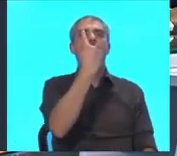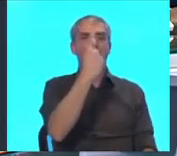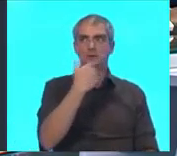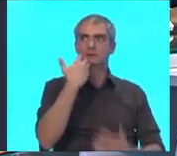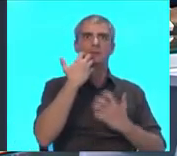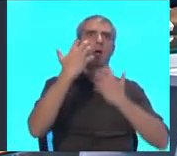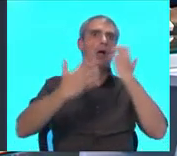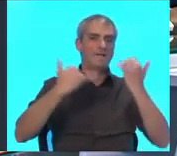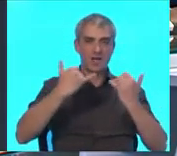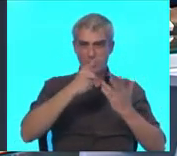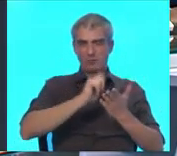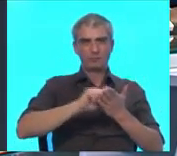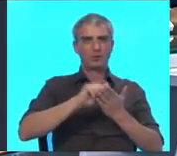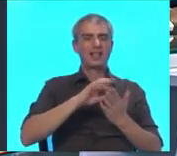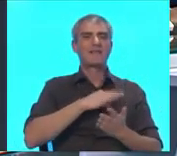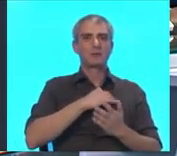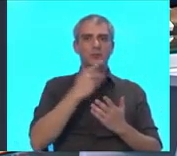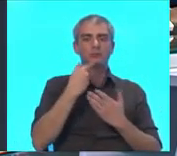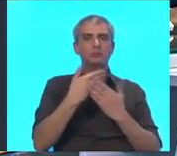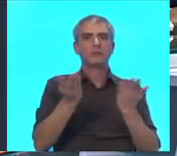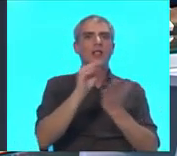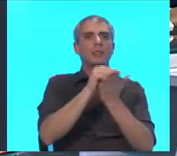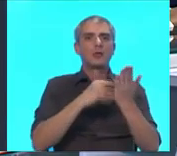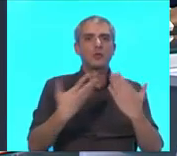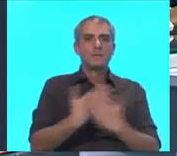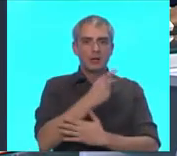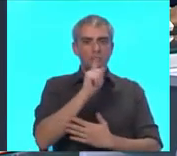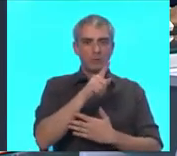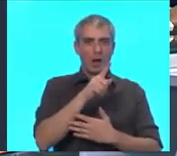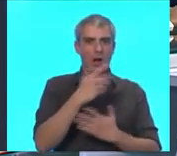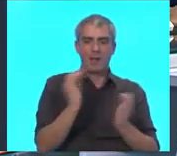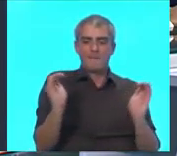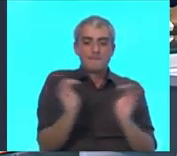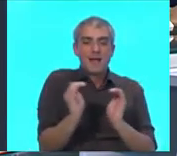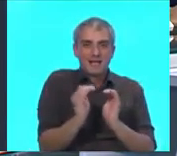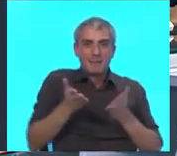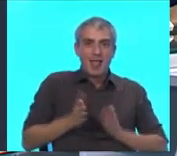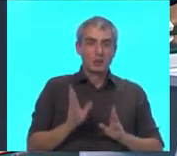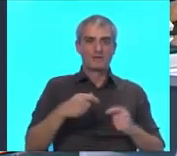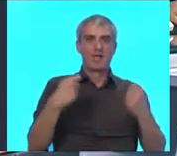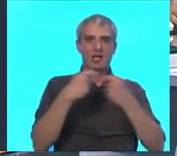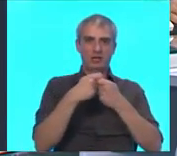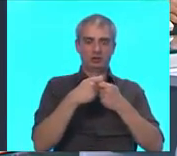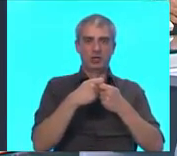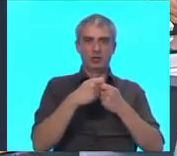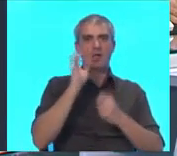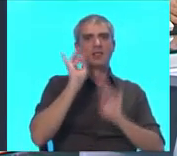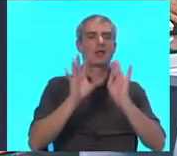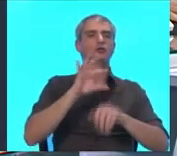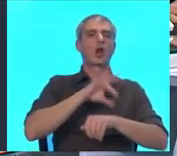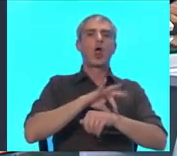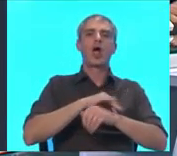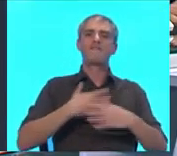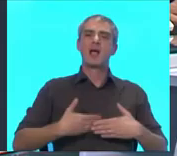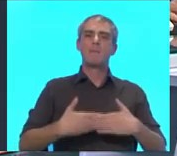דור, ראש תחום הבריאות, חושפת את הנתונים החדשים על עדות הפגים ואת הקשר בינן לבין ההתנגדות של רופאי הפוריות